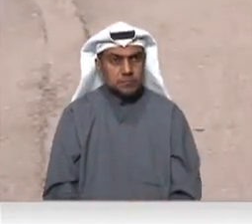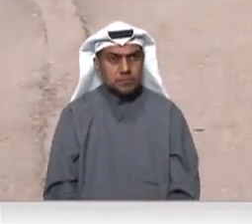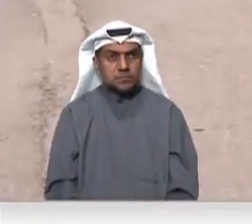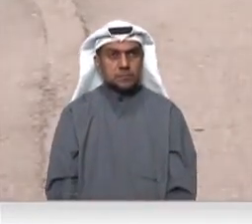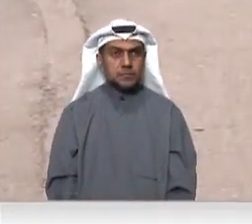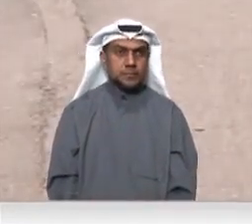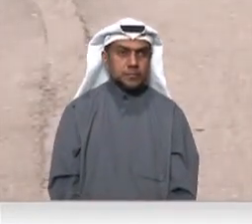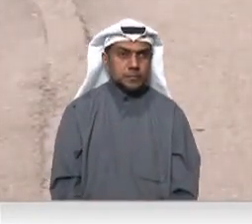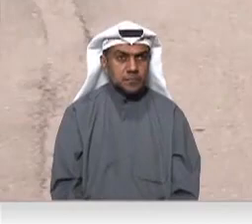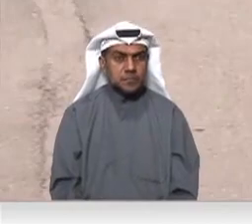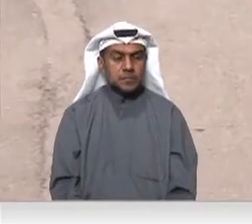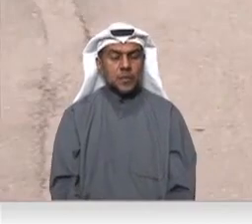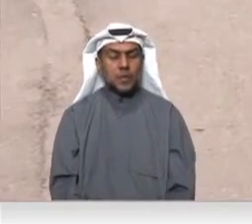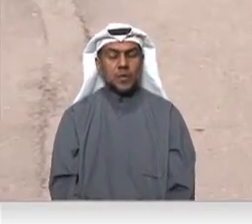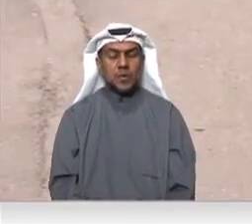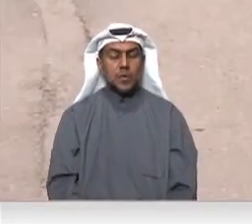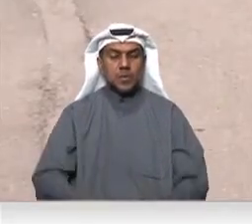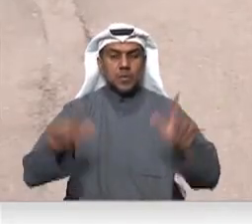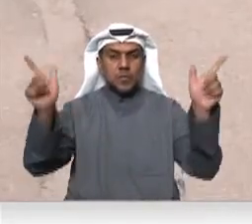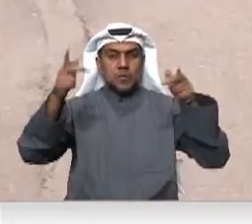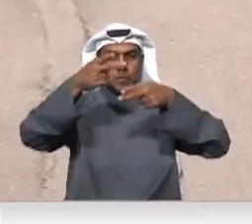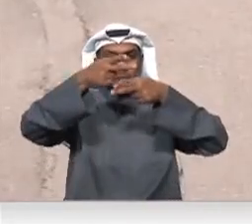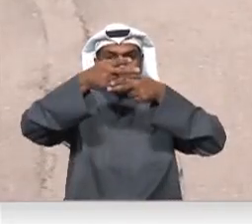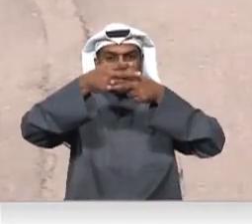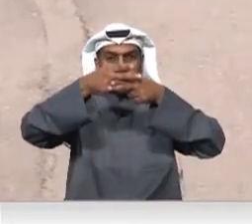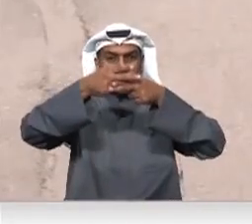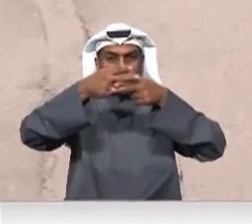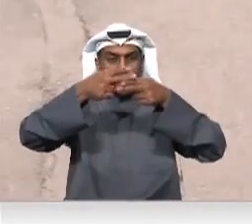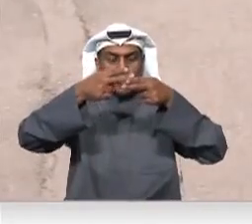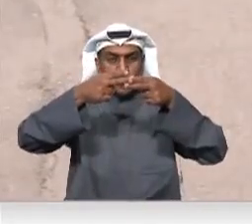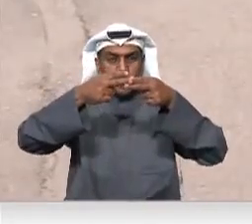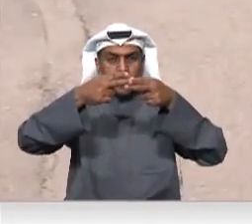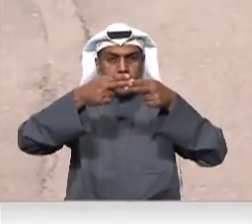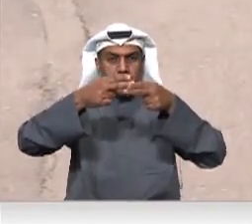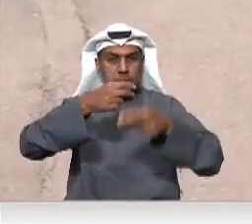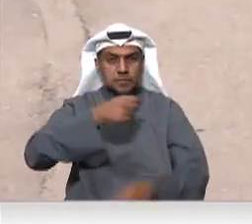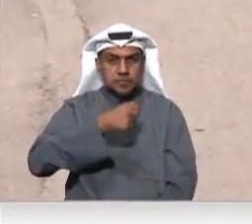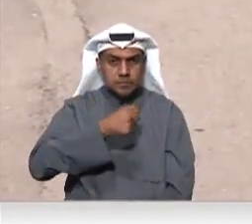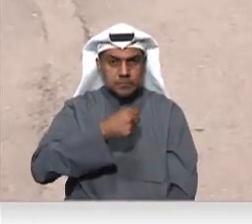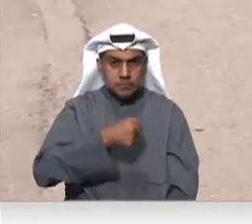لتلفزيون الكويت، سامان فخري، أثينا.